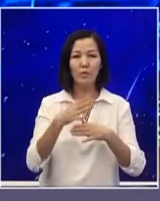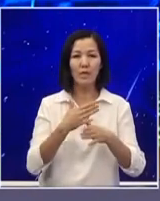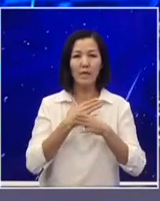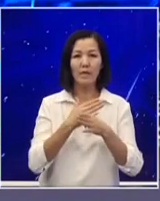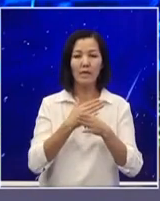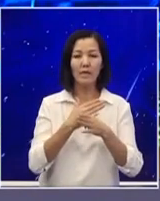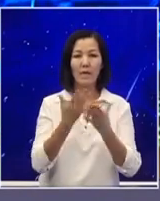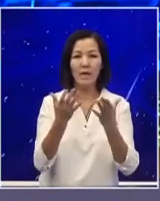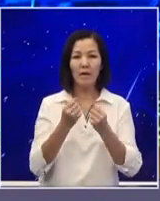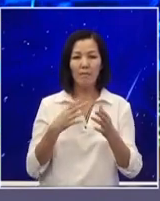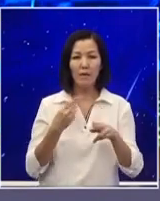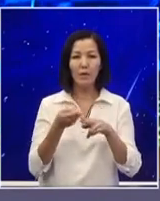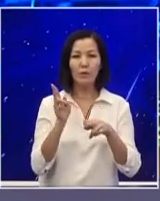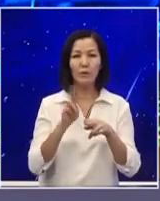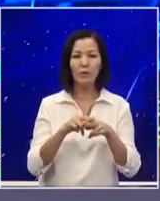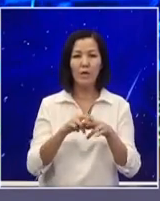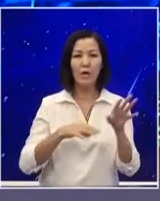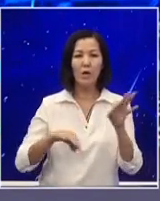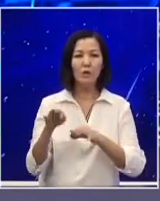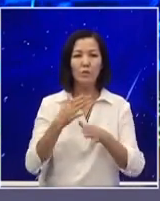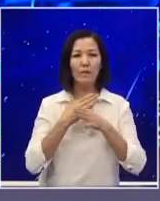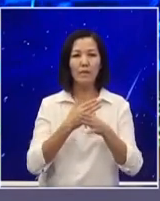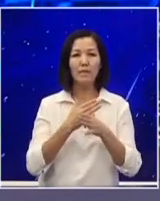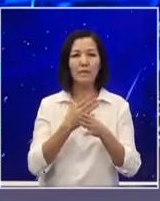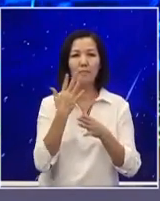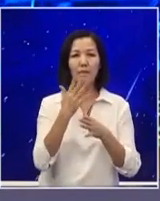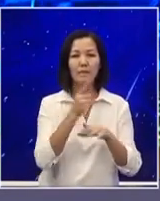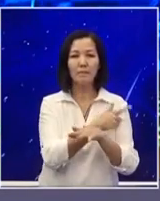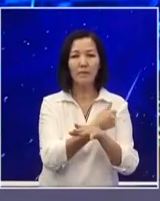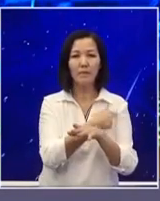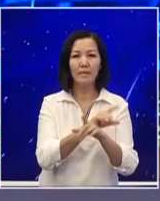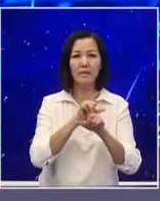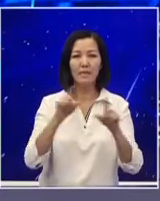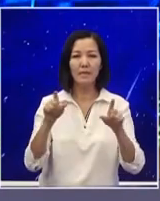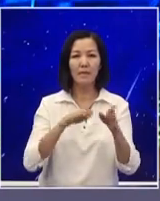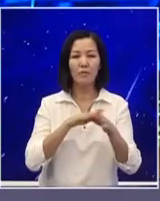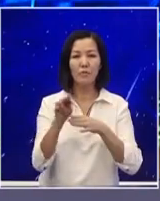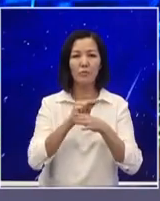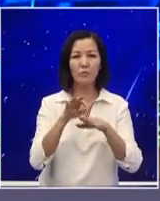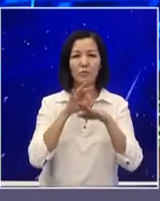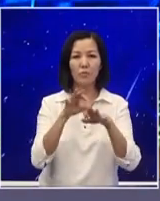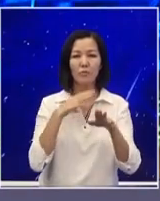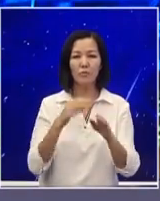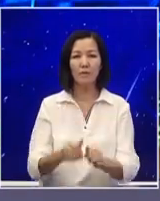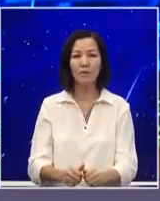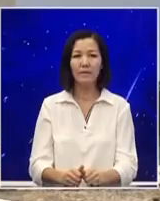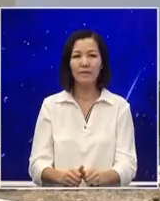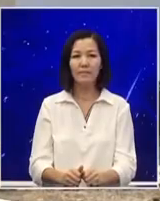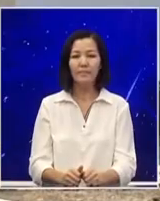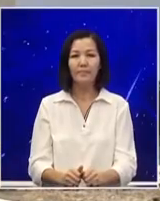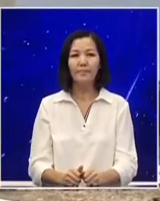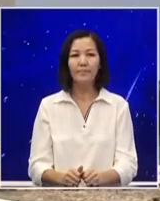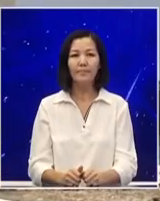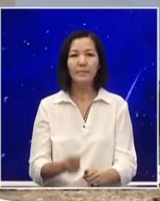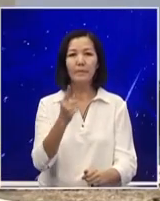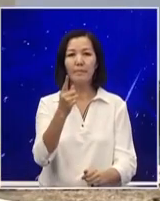орталықтар арқылы қабылданған. Сондай-ақ атаулы жоба негізінде өңірде тағы 5 медициналық нысанға күрделі жөндеу жүргізілуде.